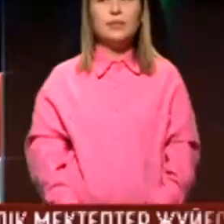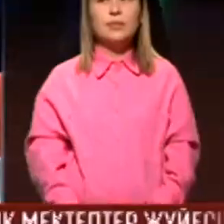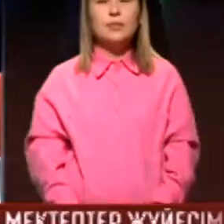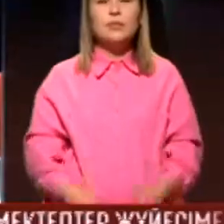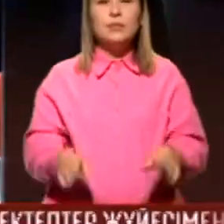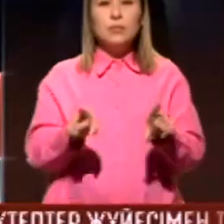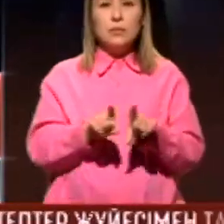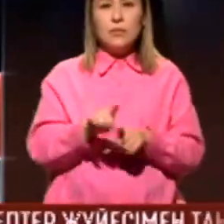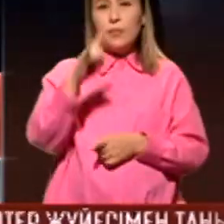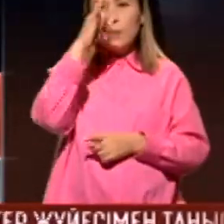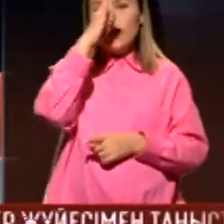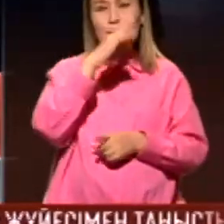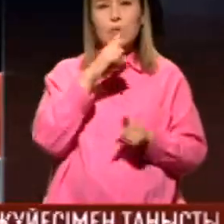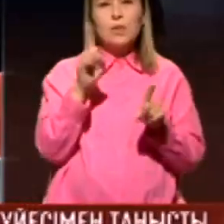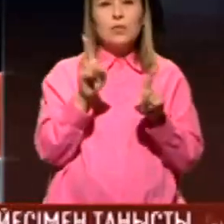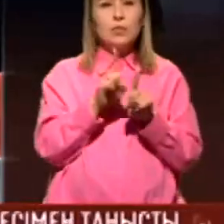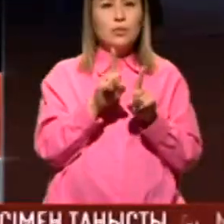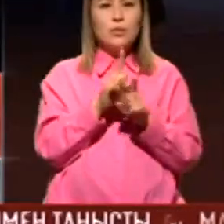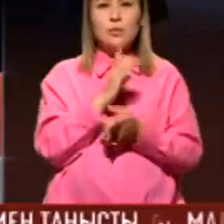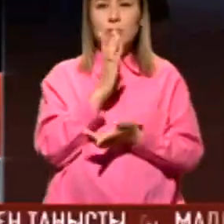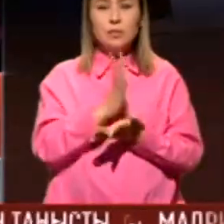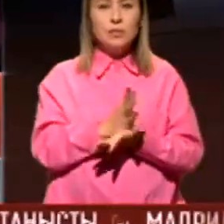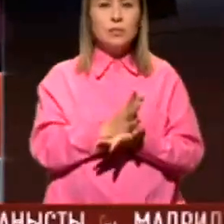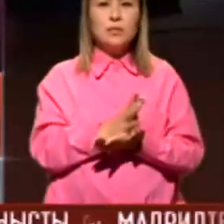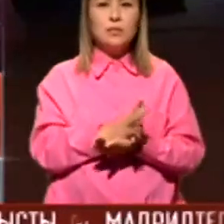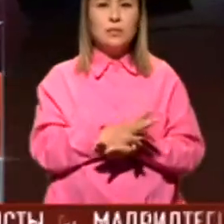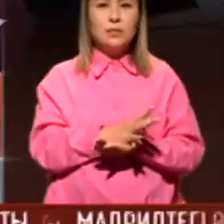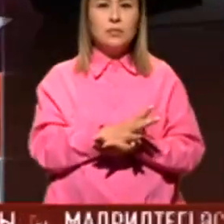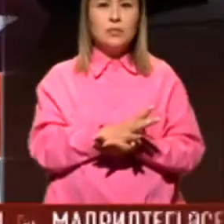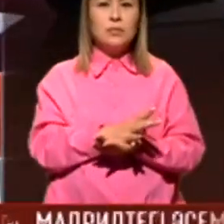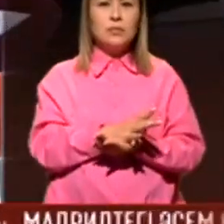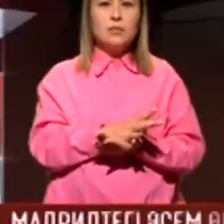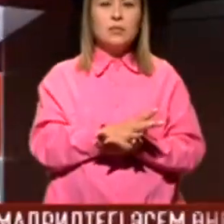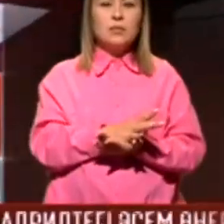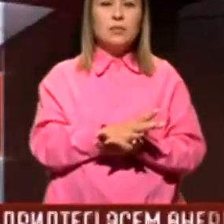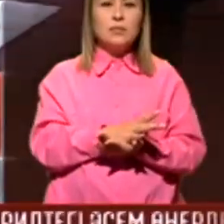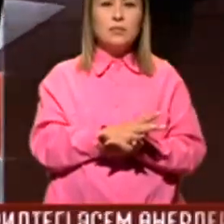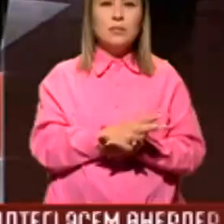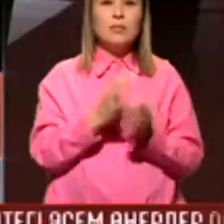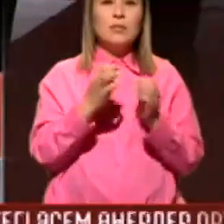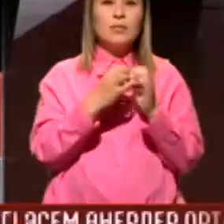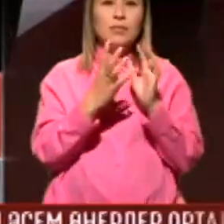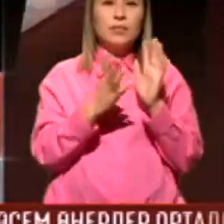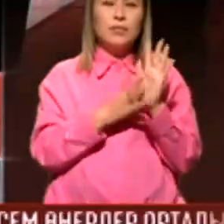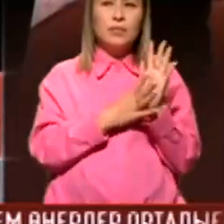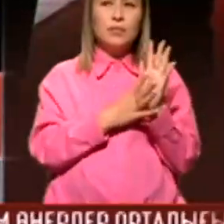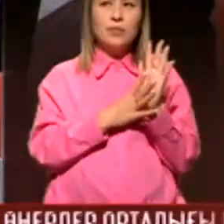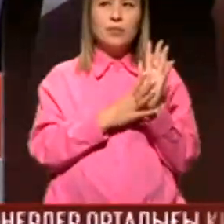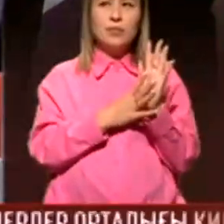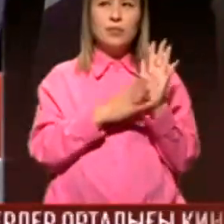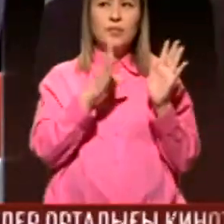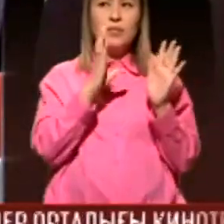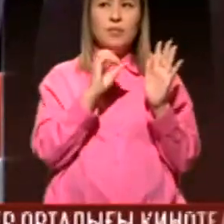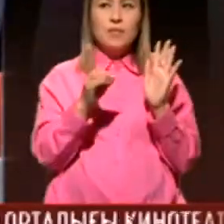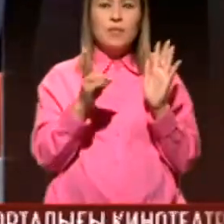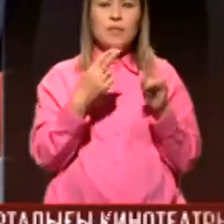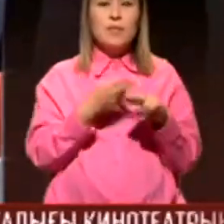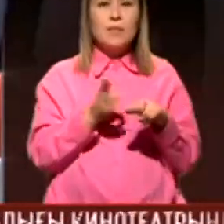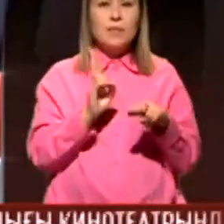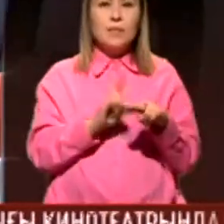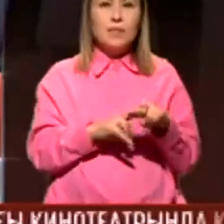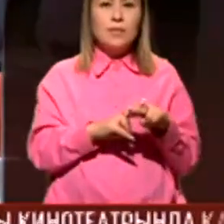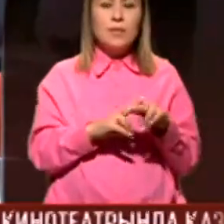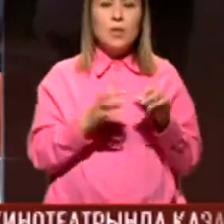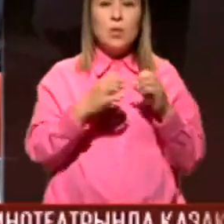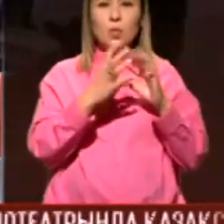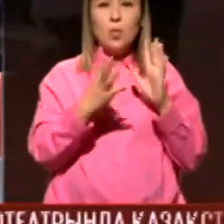Қазақстанға таласудың ықпалы. Ол да бар. Жалпы мен ақыр не болады деген алаңдаушылық туады ғой жерде мемлекеттің халықты алаңдататын.